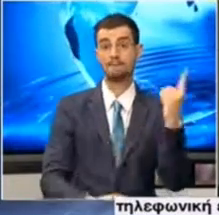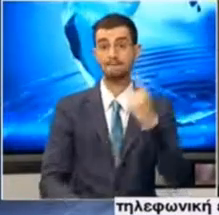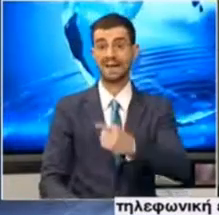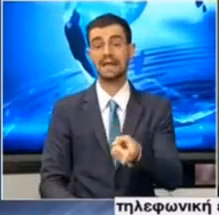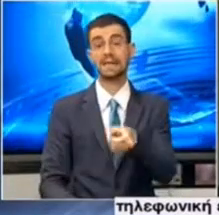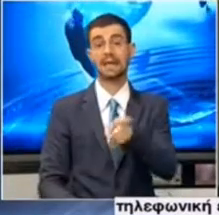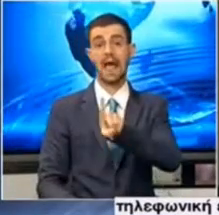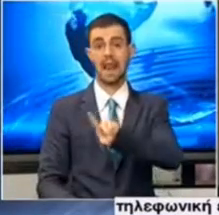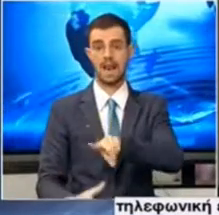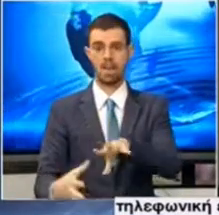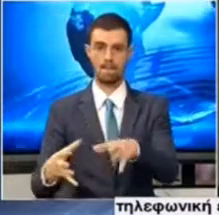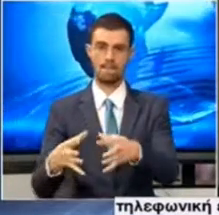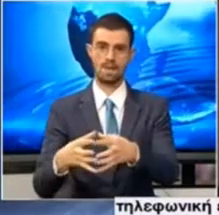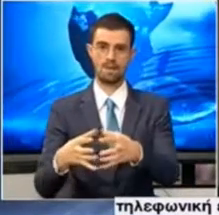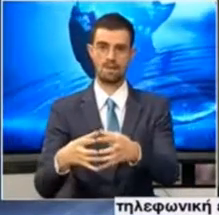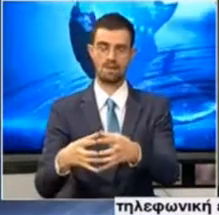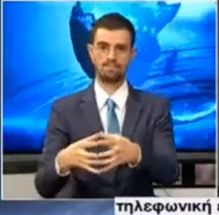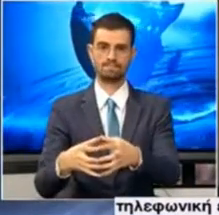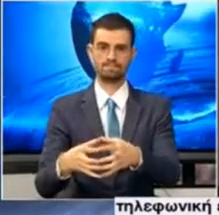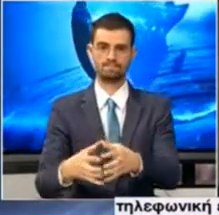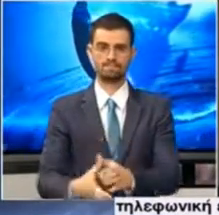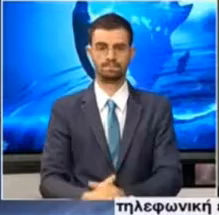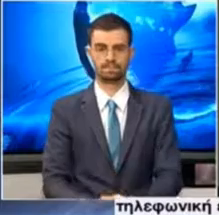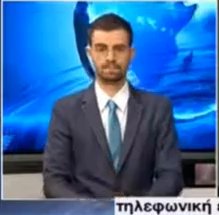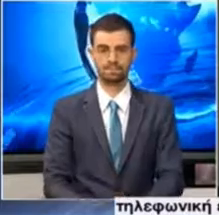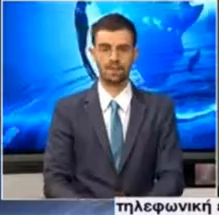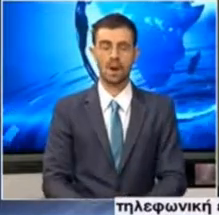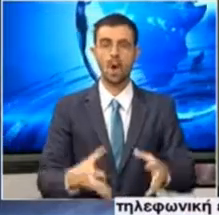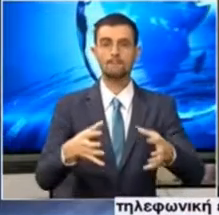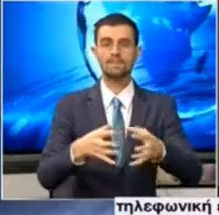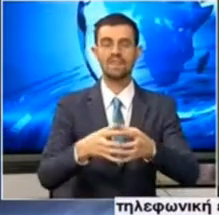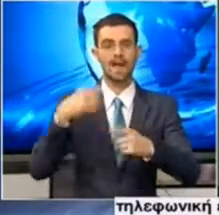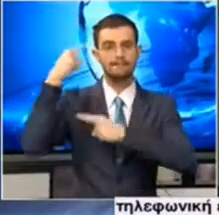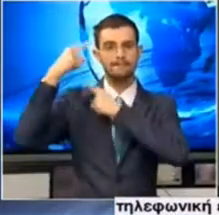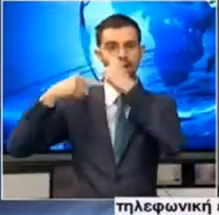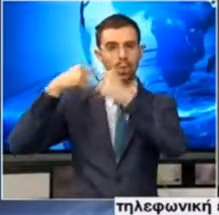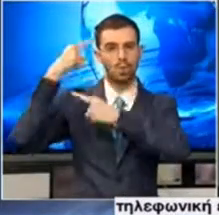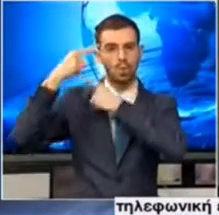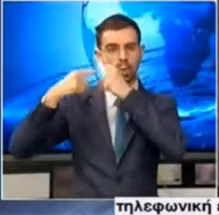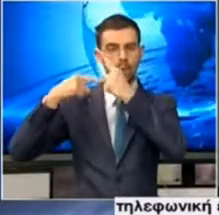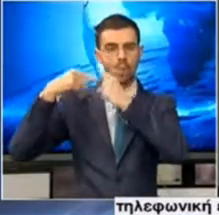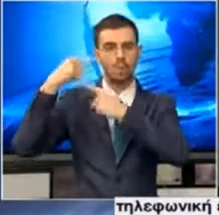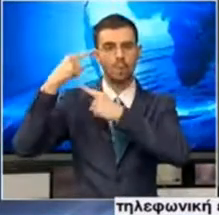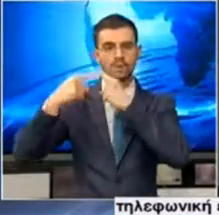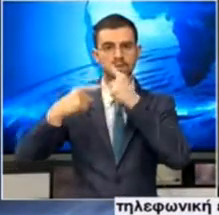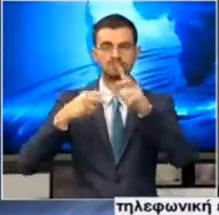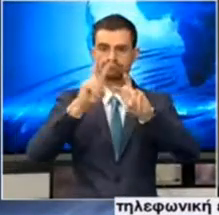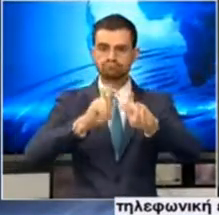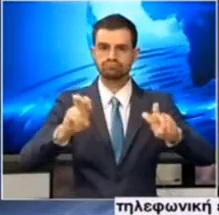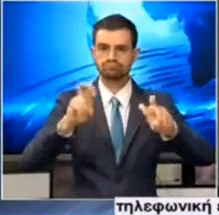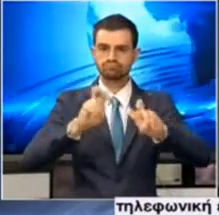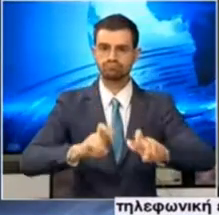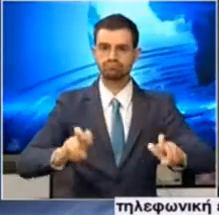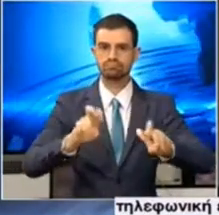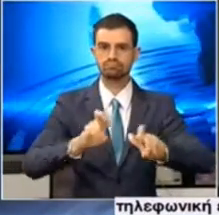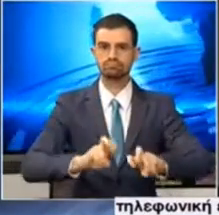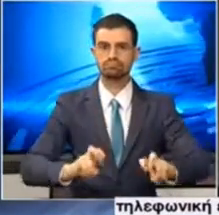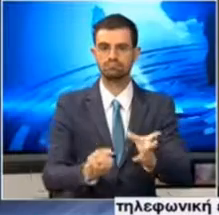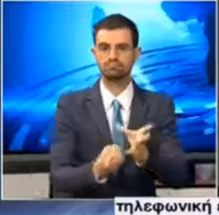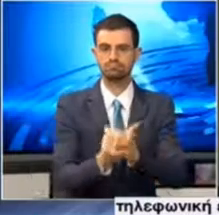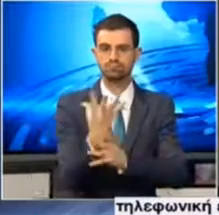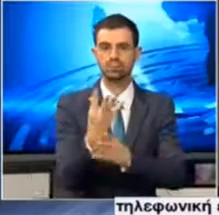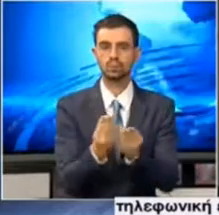όρους εντολής για την ομάδα των εμπειρογνωμόνων, ώστε να επεξεργαστούν νέες μορφές αποδεκτές και να διαφοροποιηθούν ριζικά τα όσα